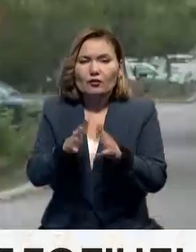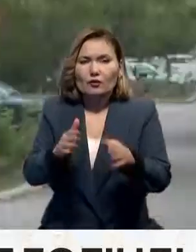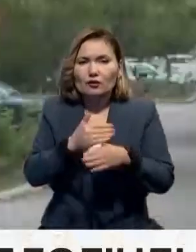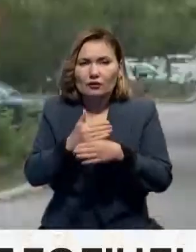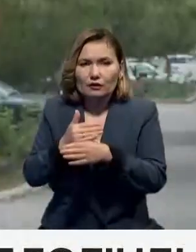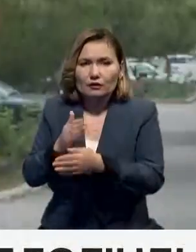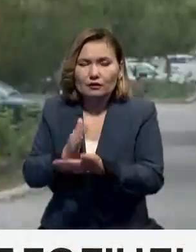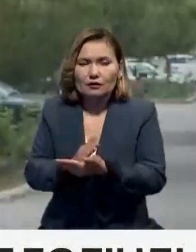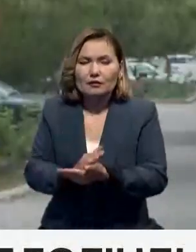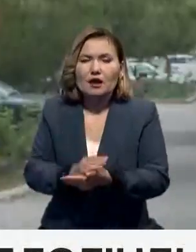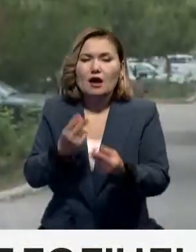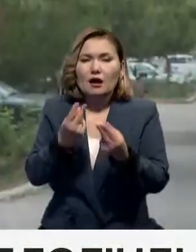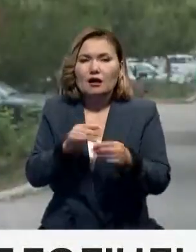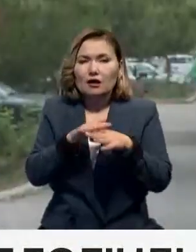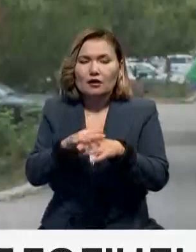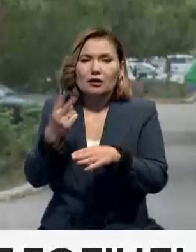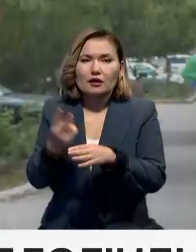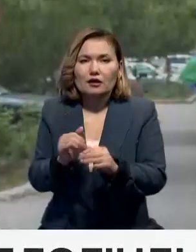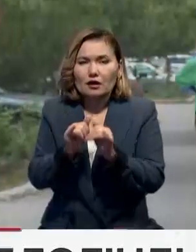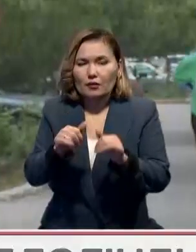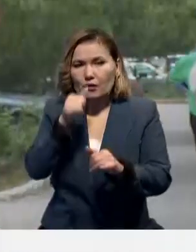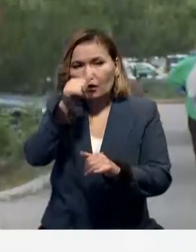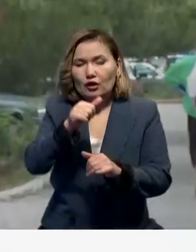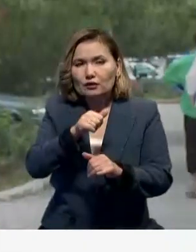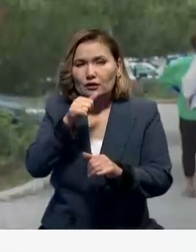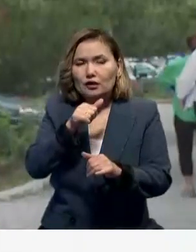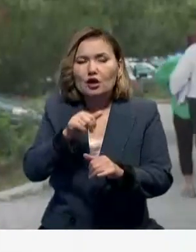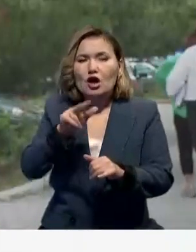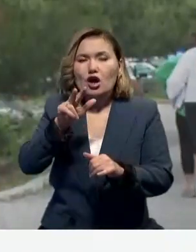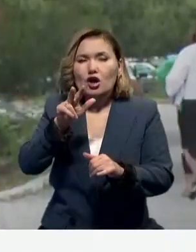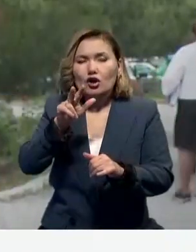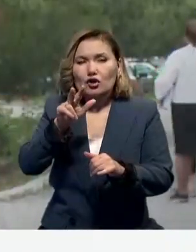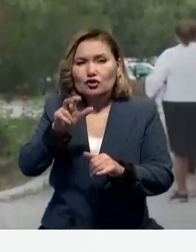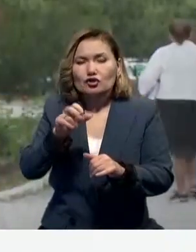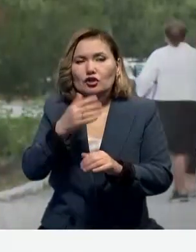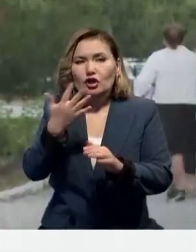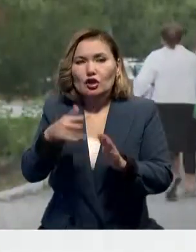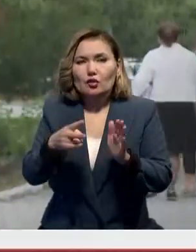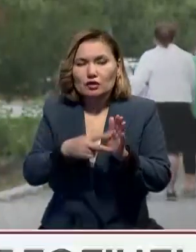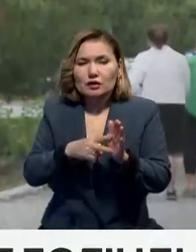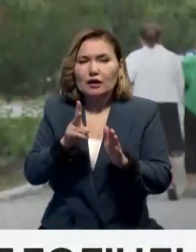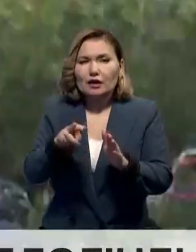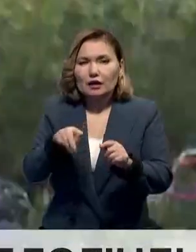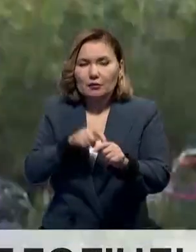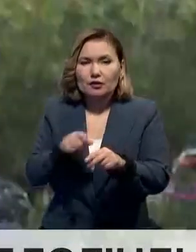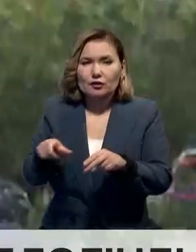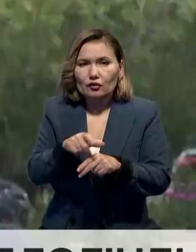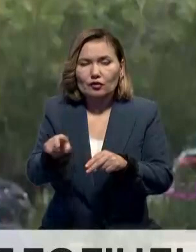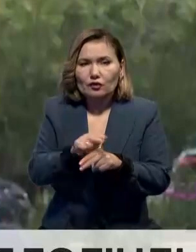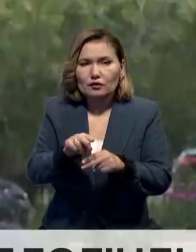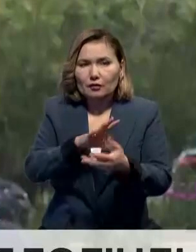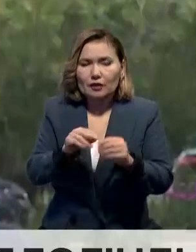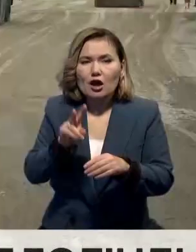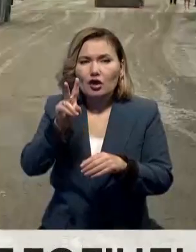отыр. Қаржыландыру екі есе өсіп отыр деп айтсақ болады. Былтыр мысалға 157 шақырым жол облыс бойынша елді мекен көшелері жөнделді. Биыл 200